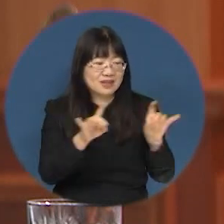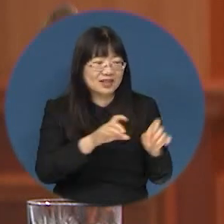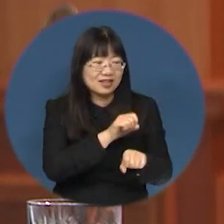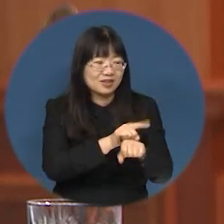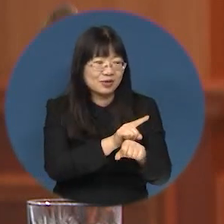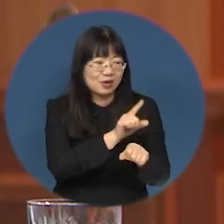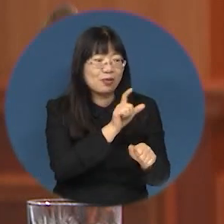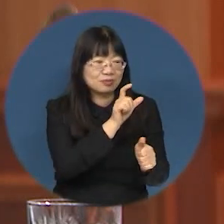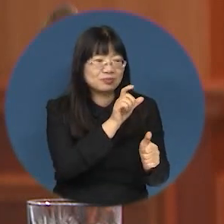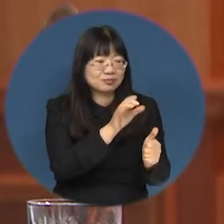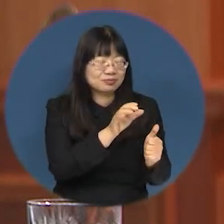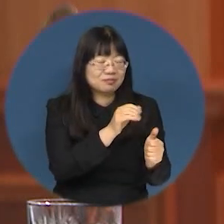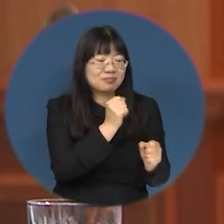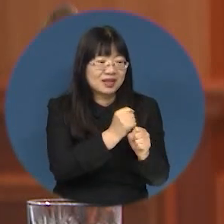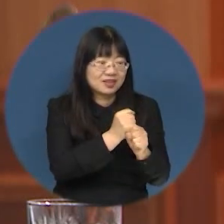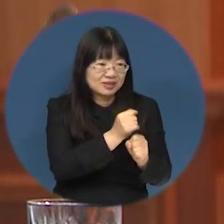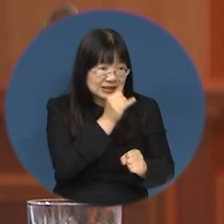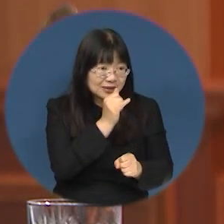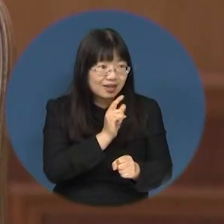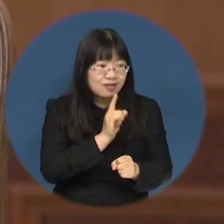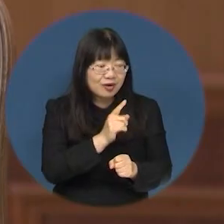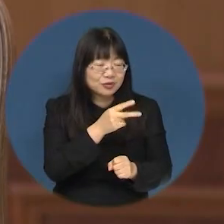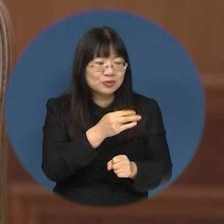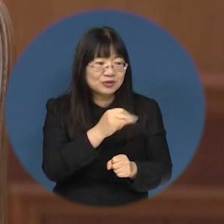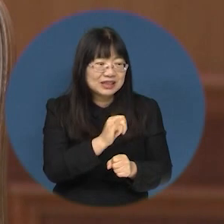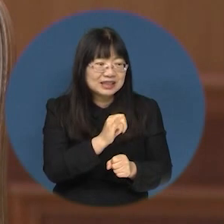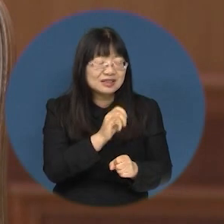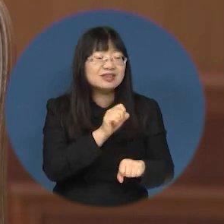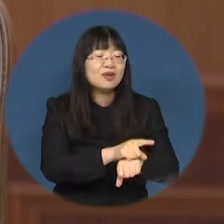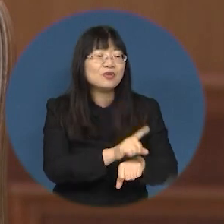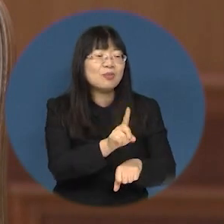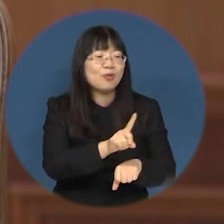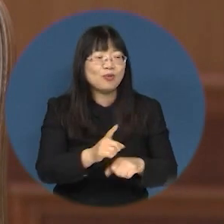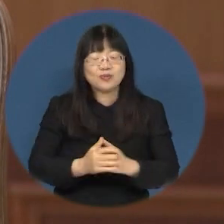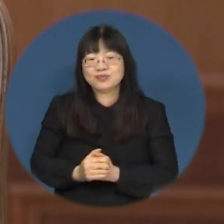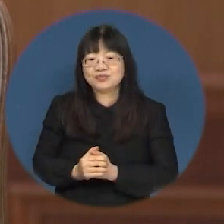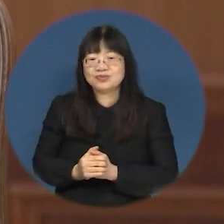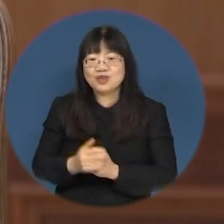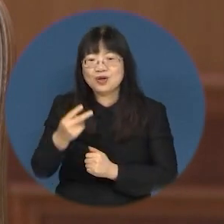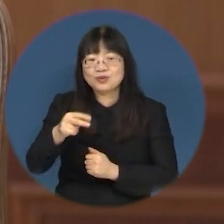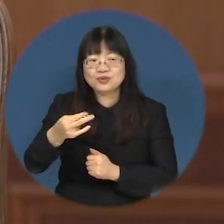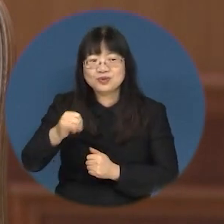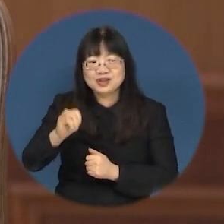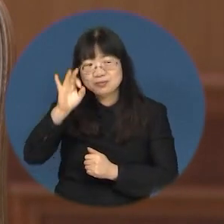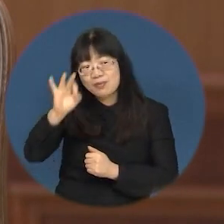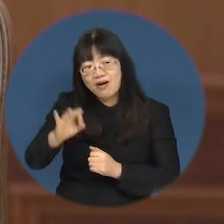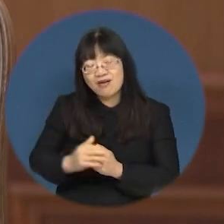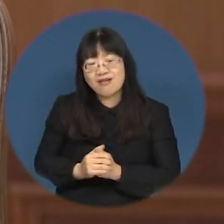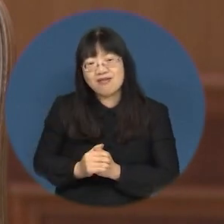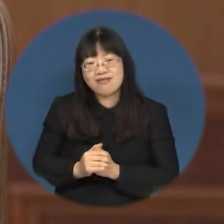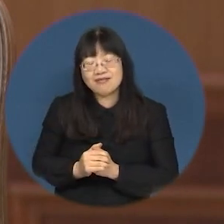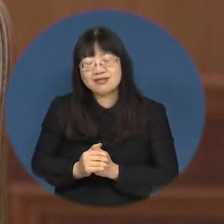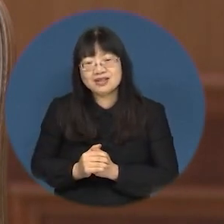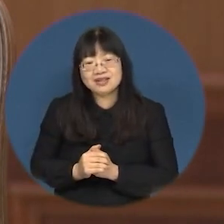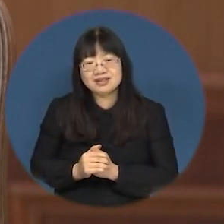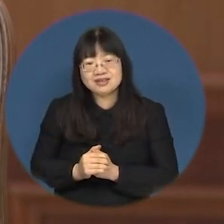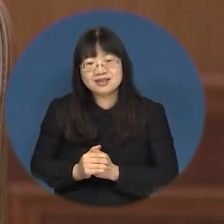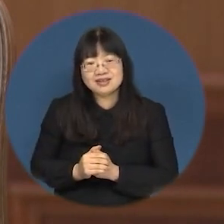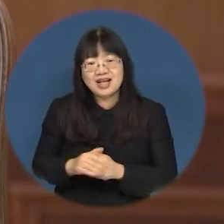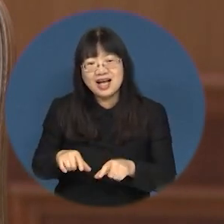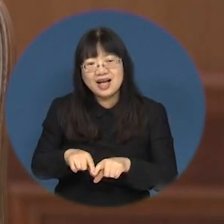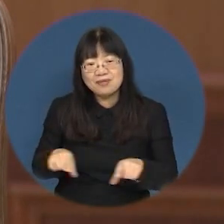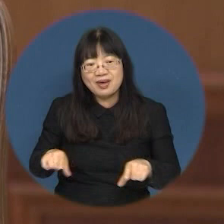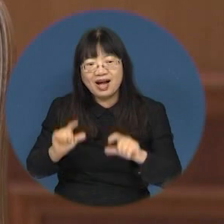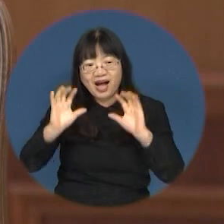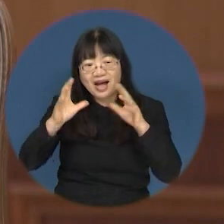둘리의 성격은 뭐였죠? 상징적인 게? 둘리 성격은 이제 어떻게 보면은 거의 좀